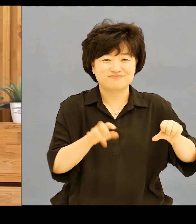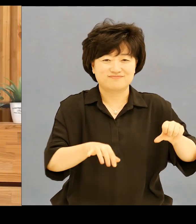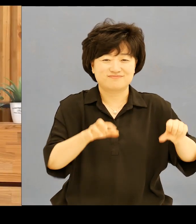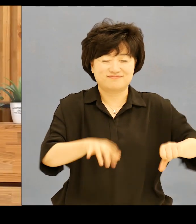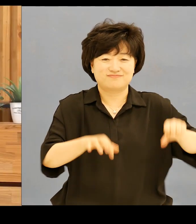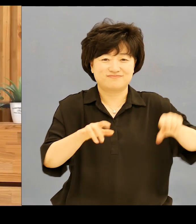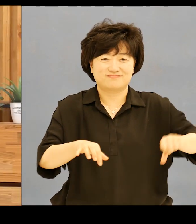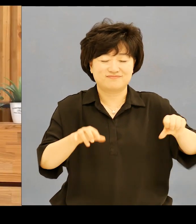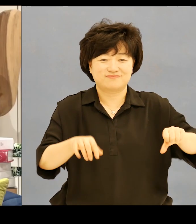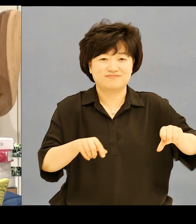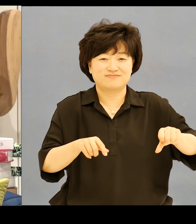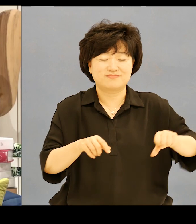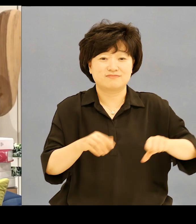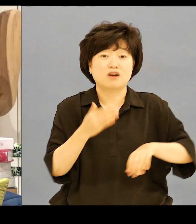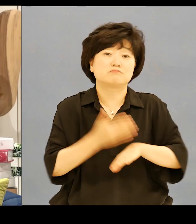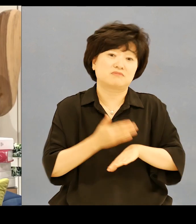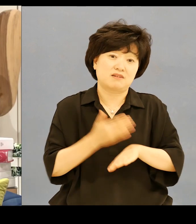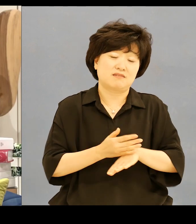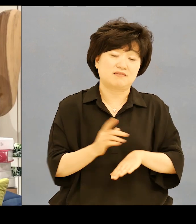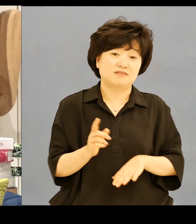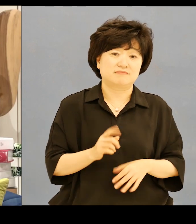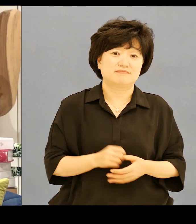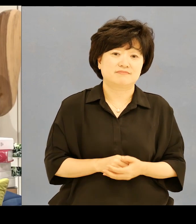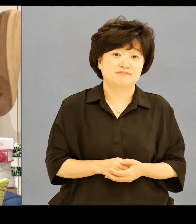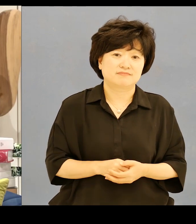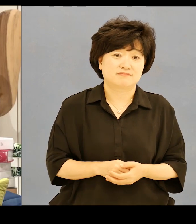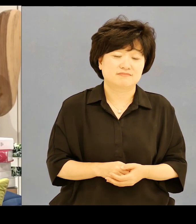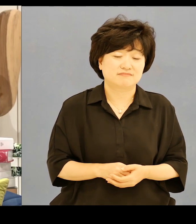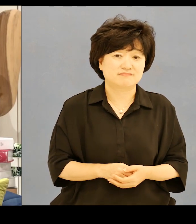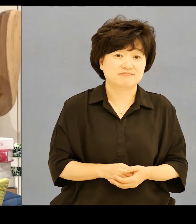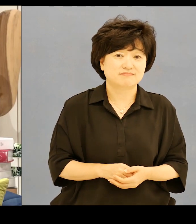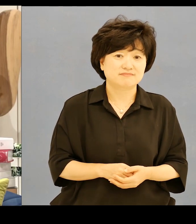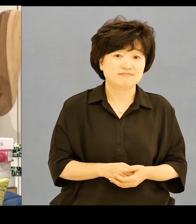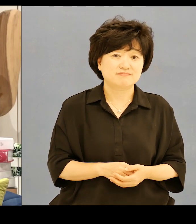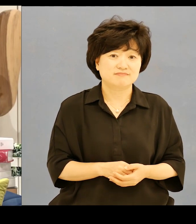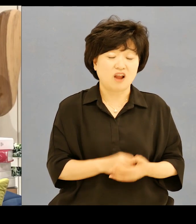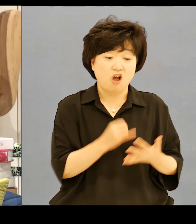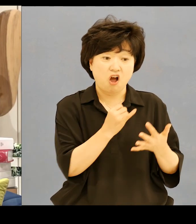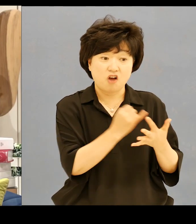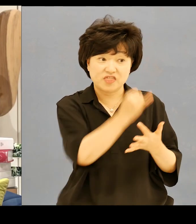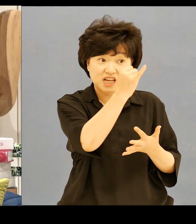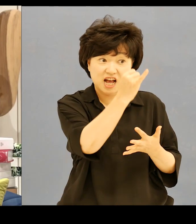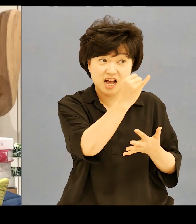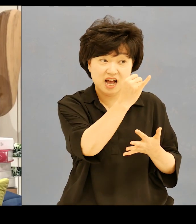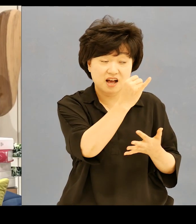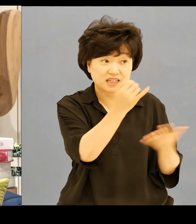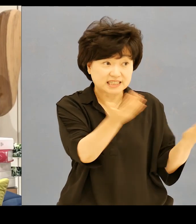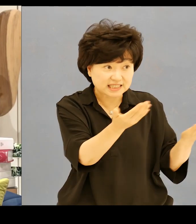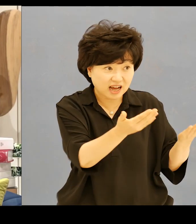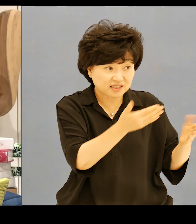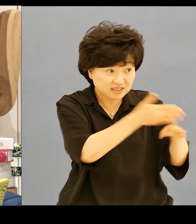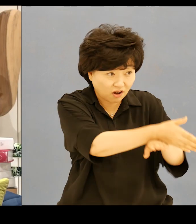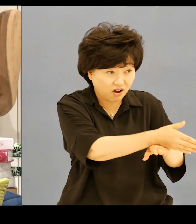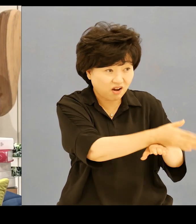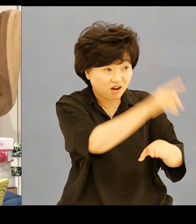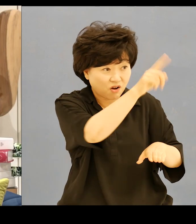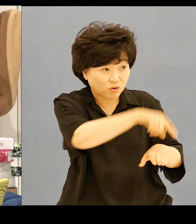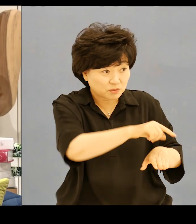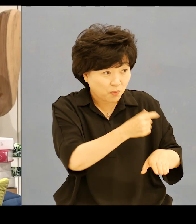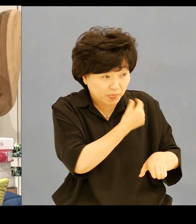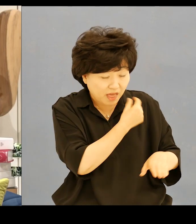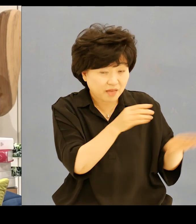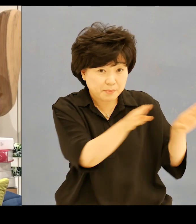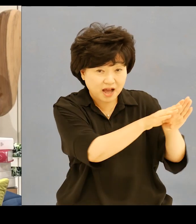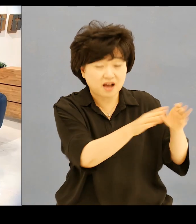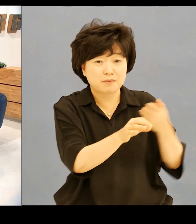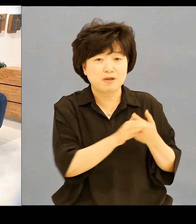상관이 있겠어. 그래도 정말 감사한 거는 이제 언니가 직장에서 늦거나 그럴 때는 수요 예배나 이제 목요